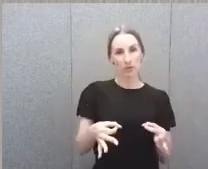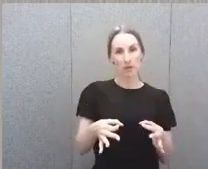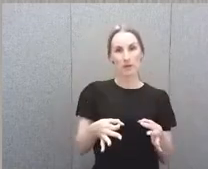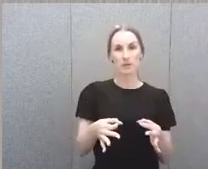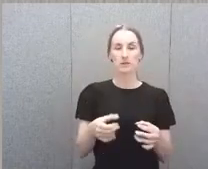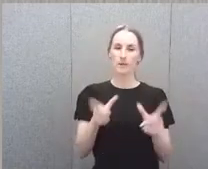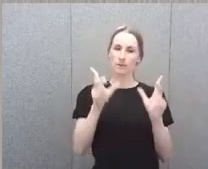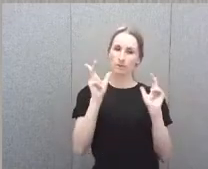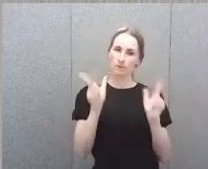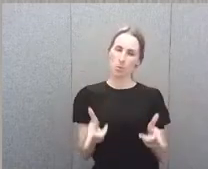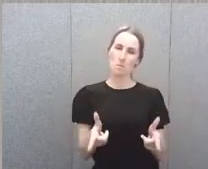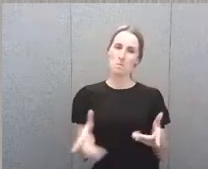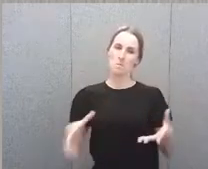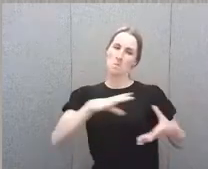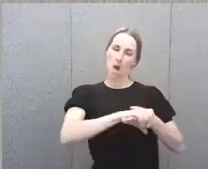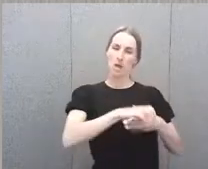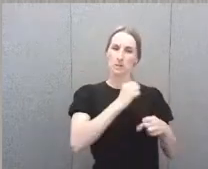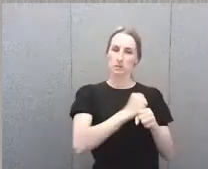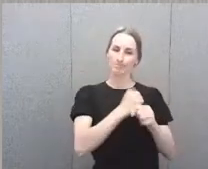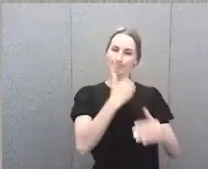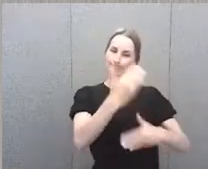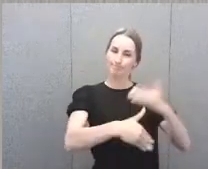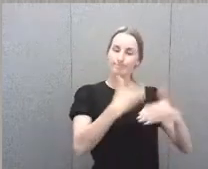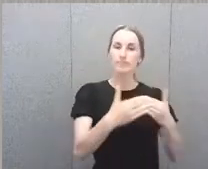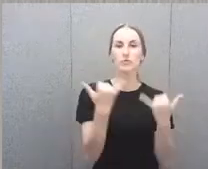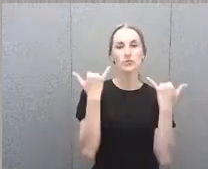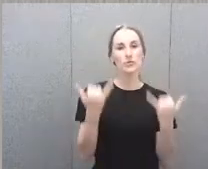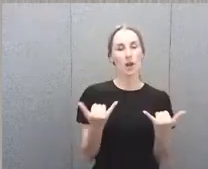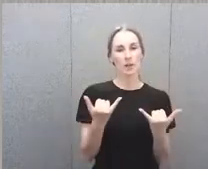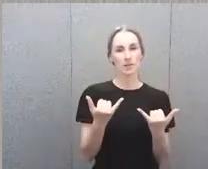начало нашего тесного сотрудничества.